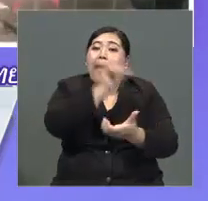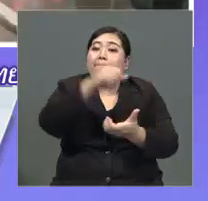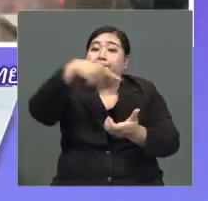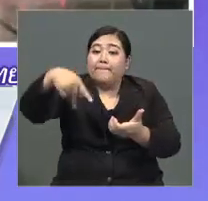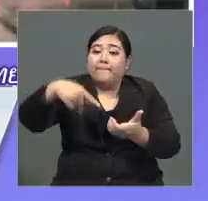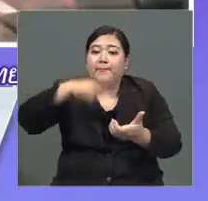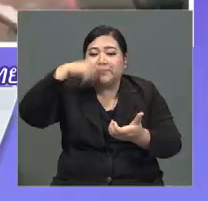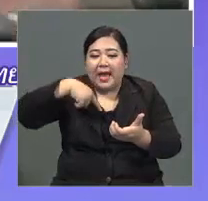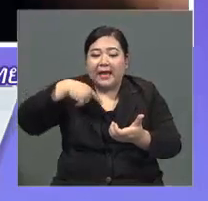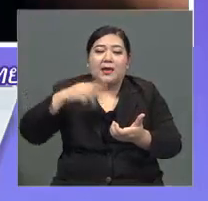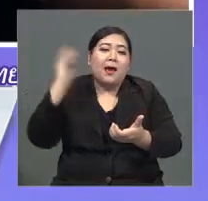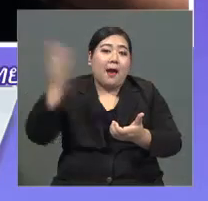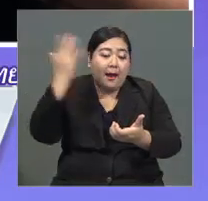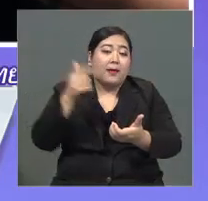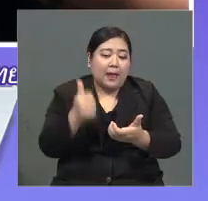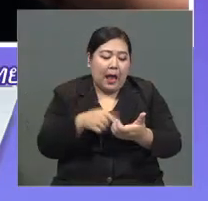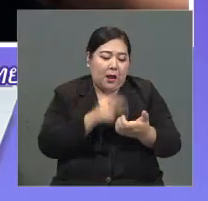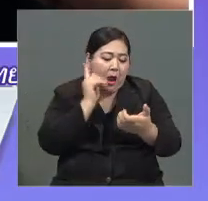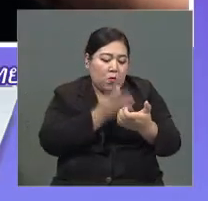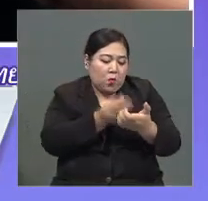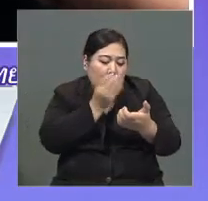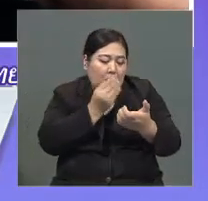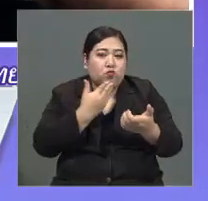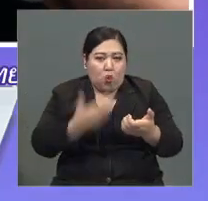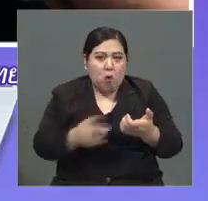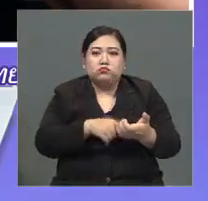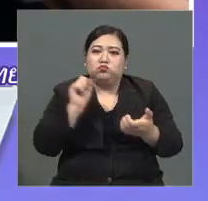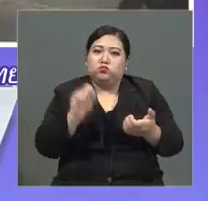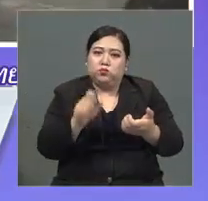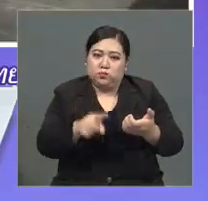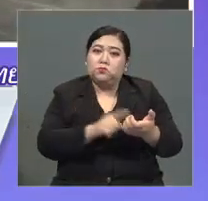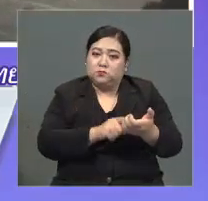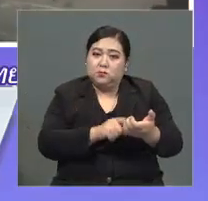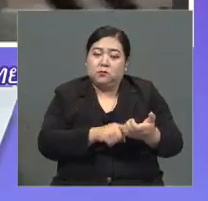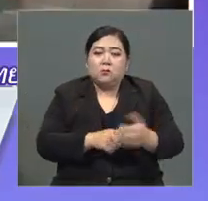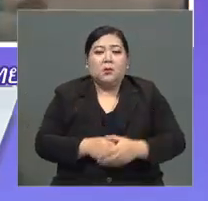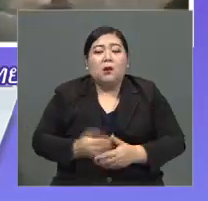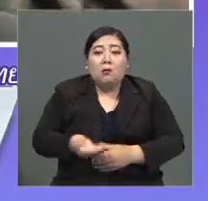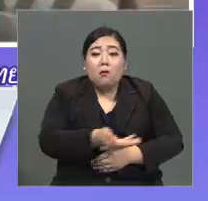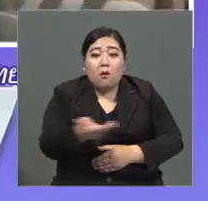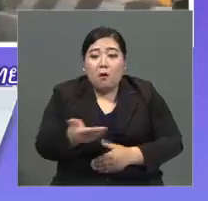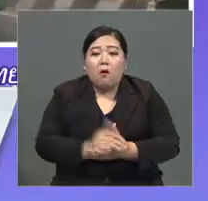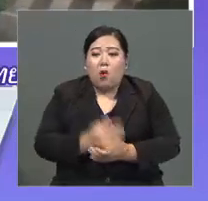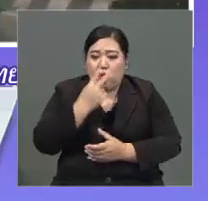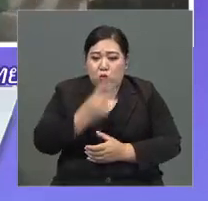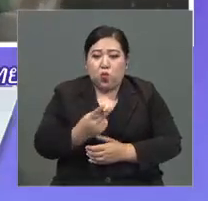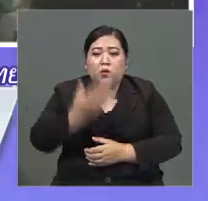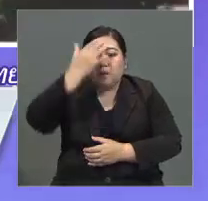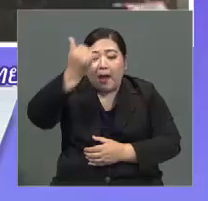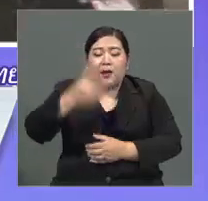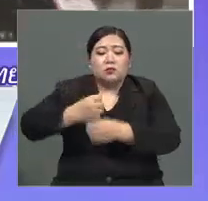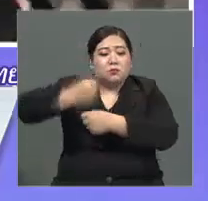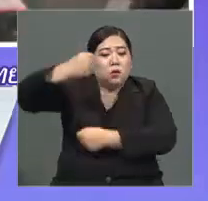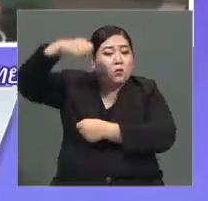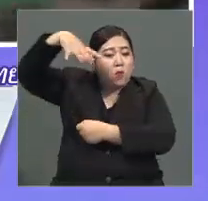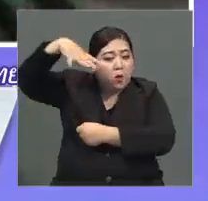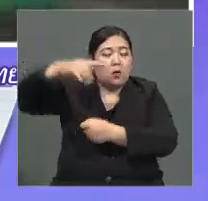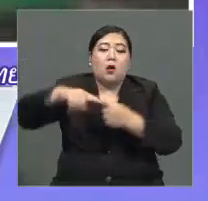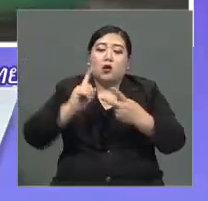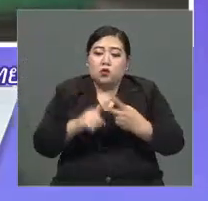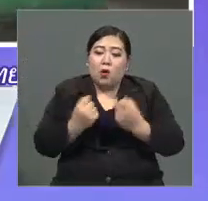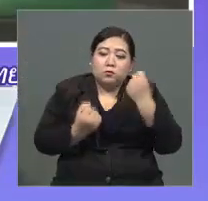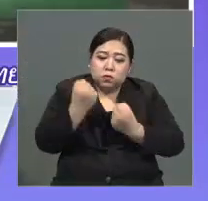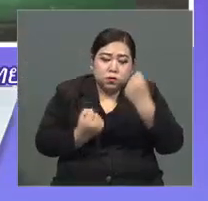บ